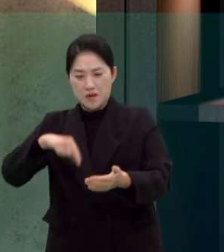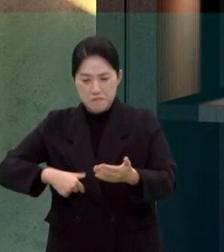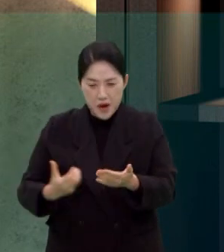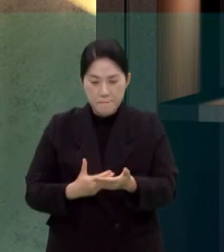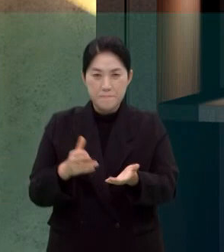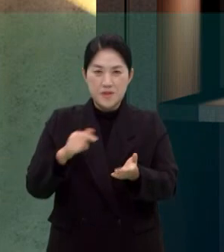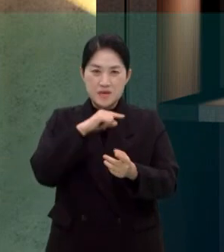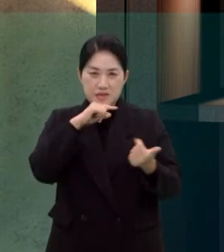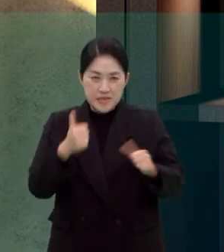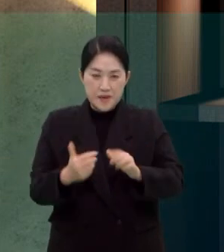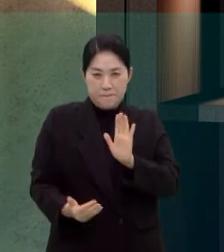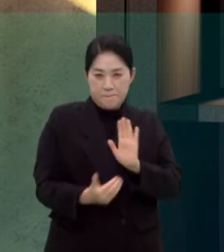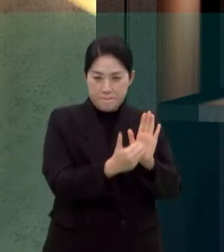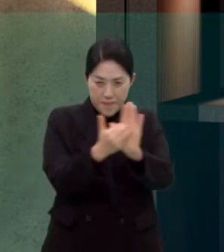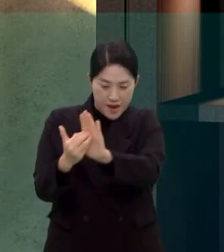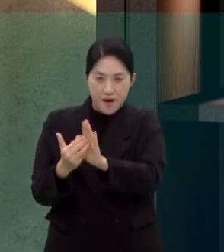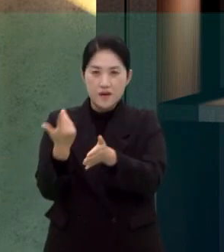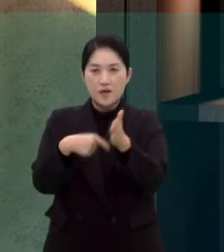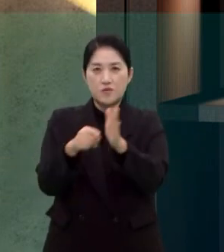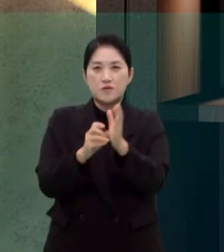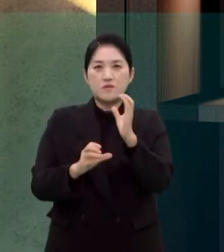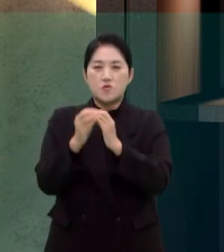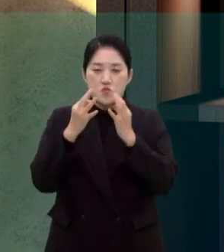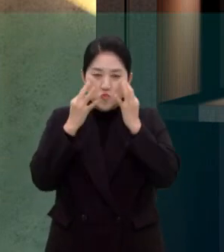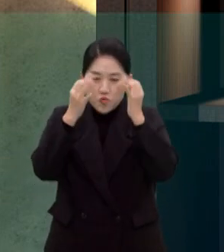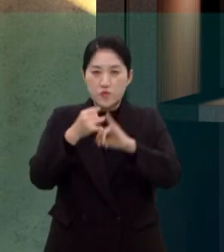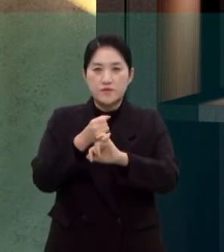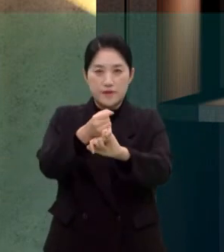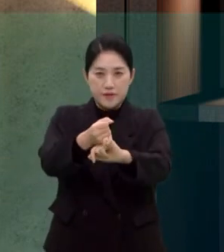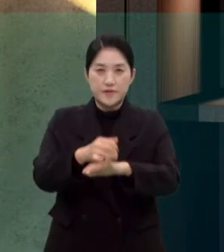희생을 막기 위해 더욱 노력하겠습니다.